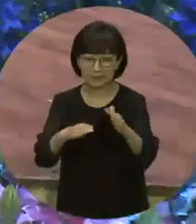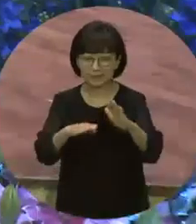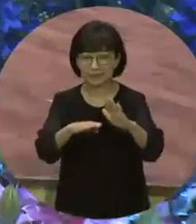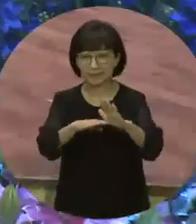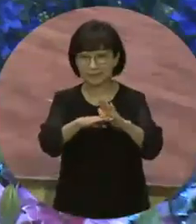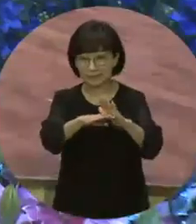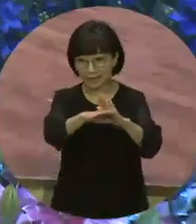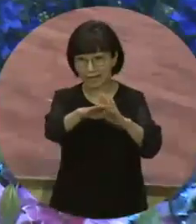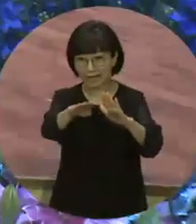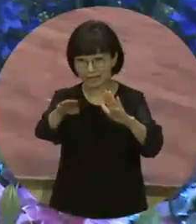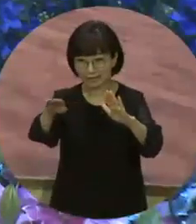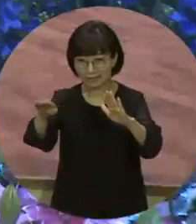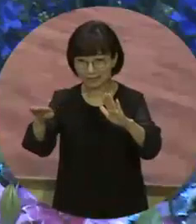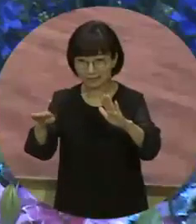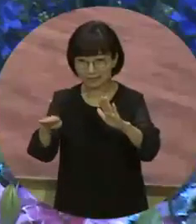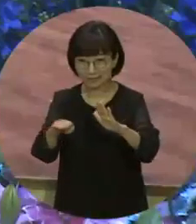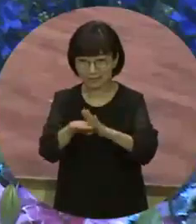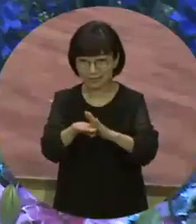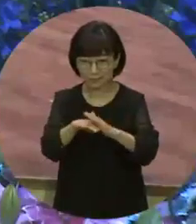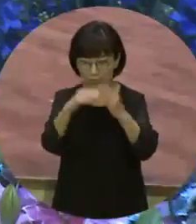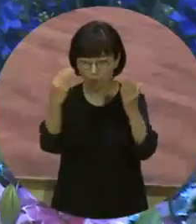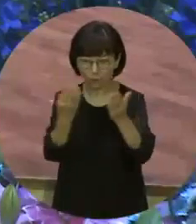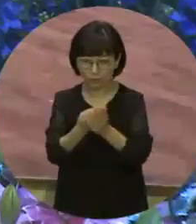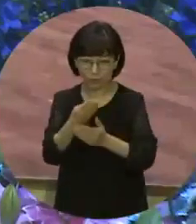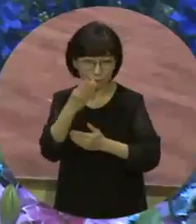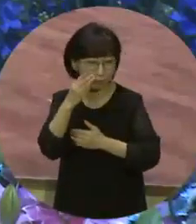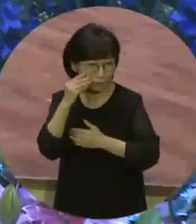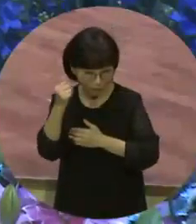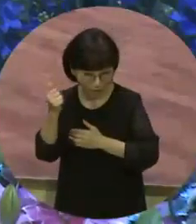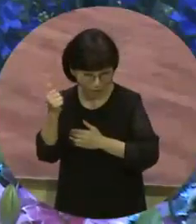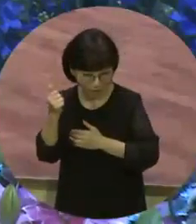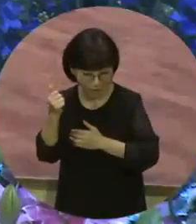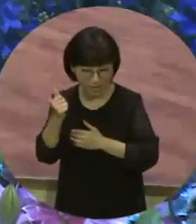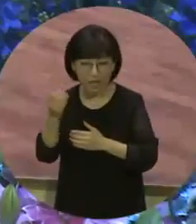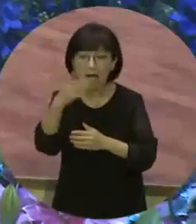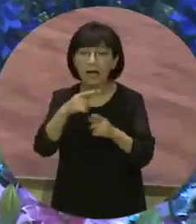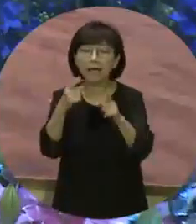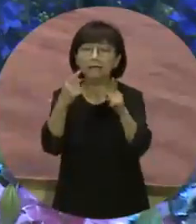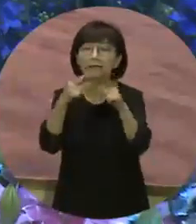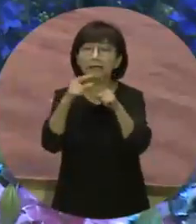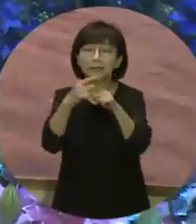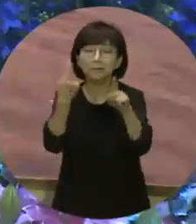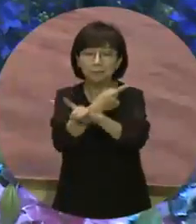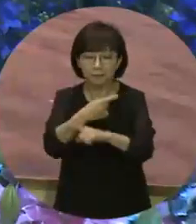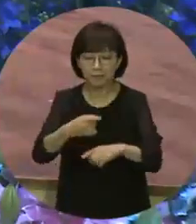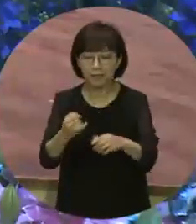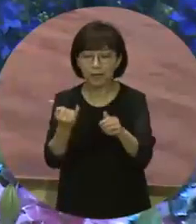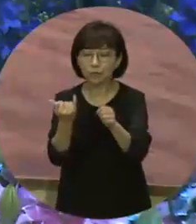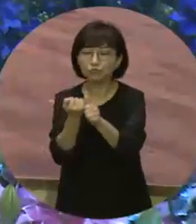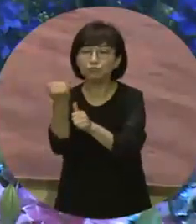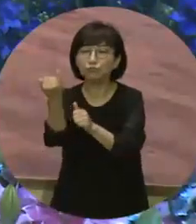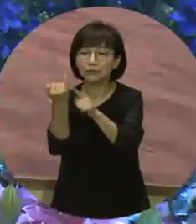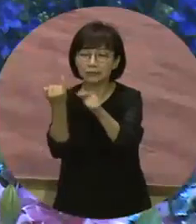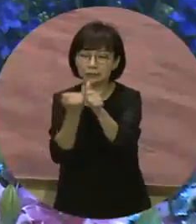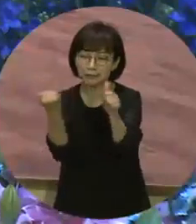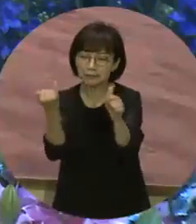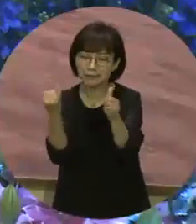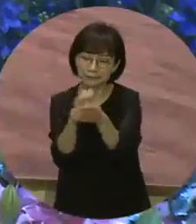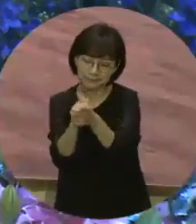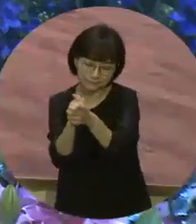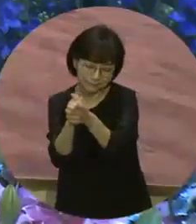그랬어요. 원래 가와만사성이죠. 근데 아내와 화목해야 가정이 평안하다.